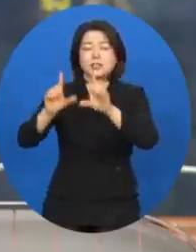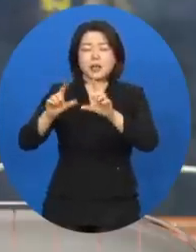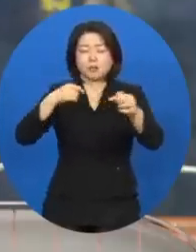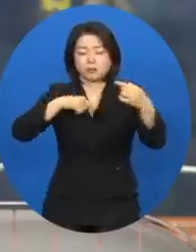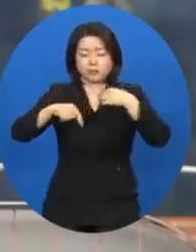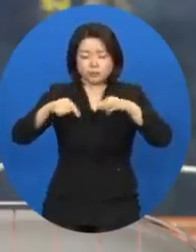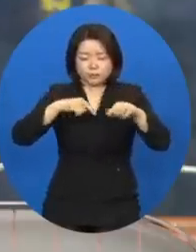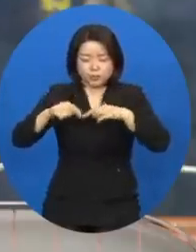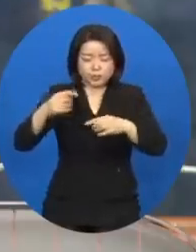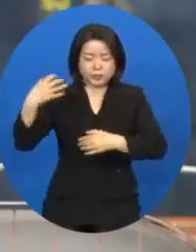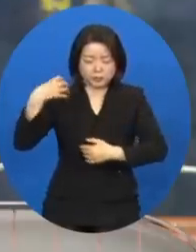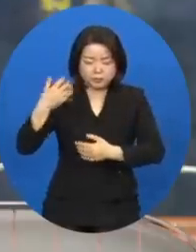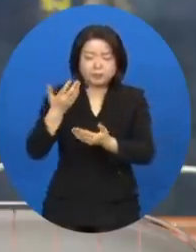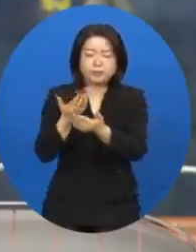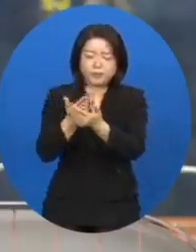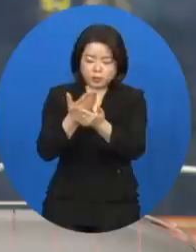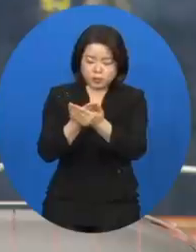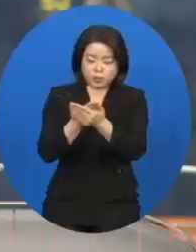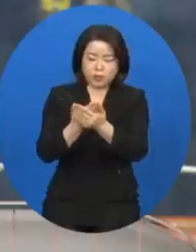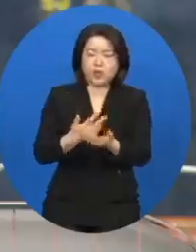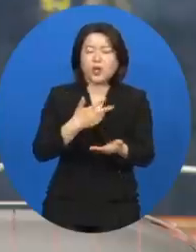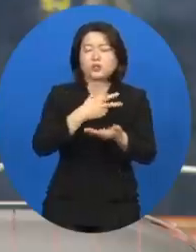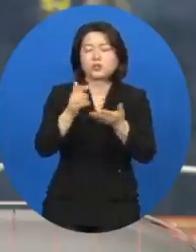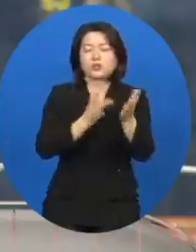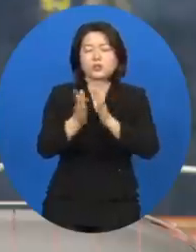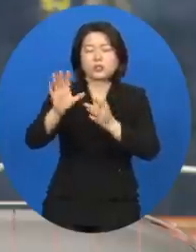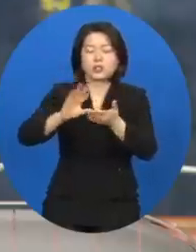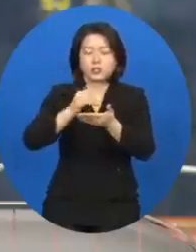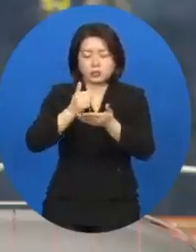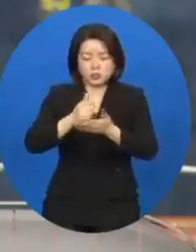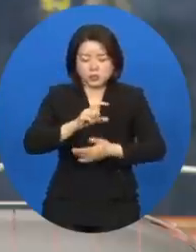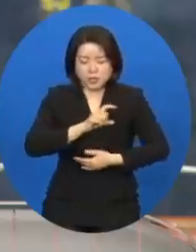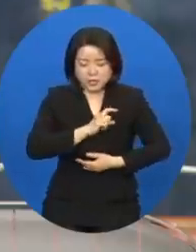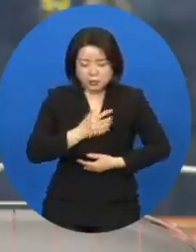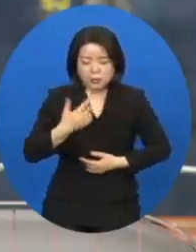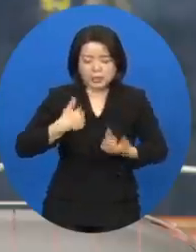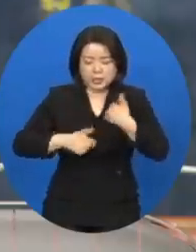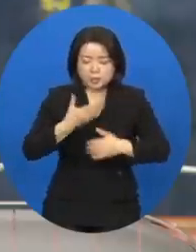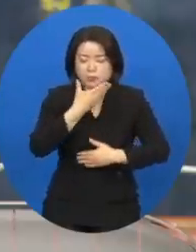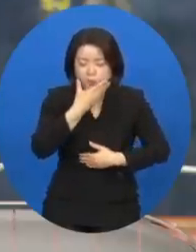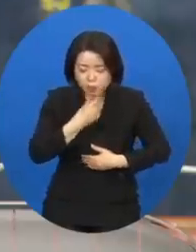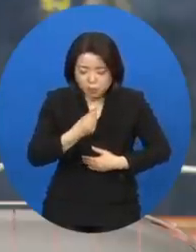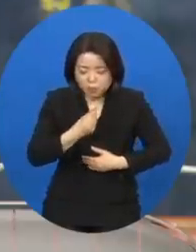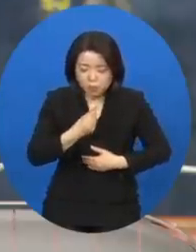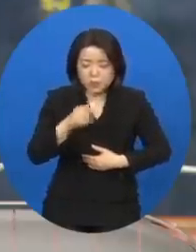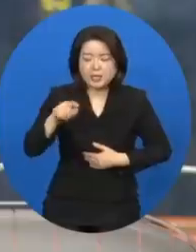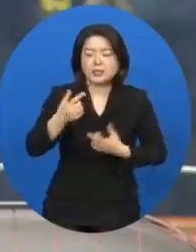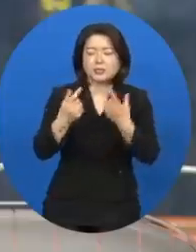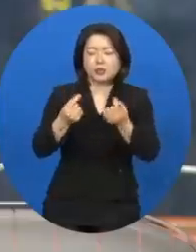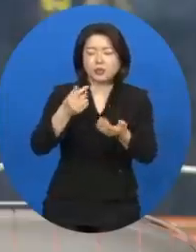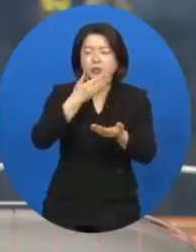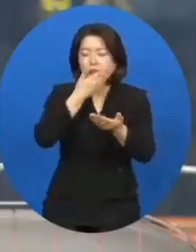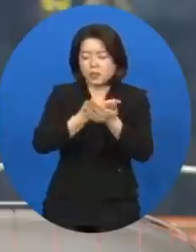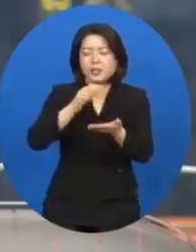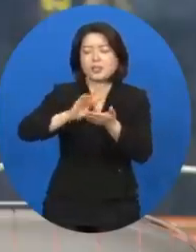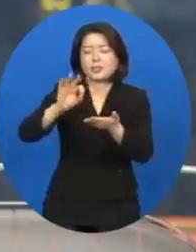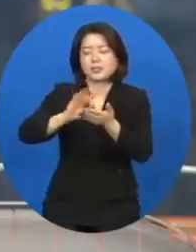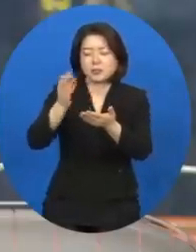주관하시고 그리고 주 예수의 이름으로 복의 통로로 기쁨의 통로로 그렇게 쓰임받게